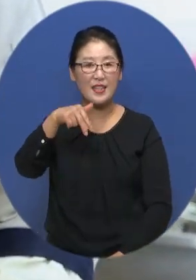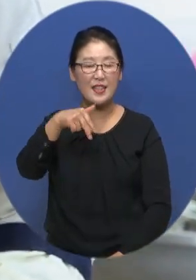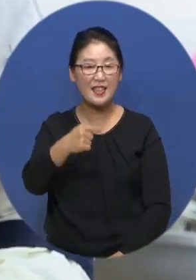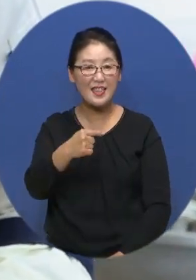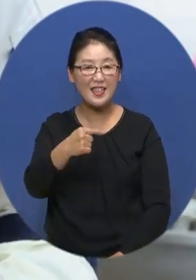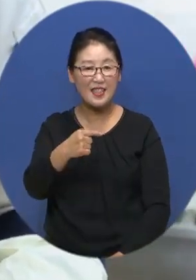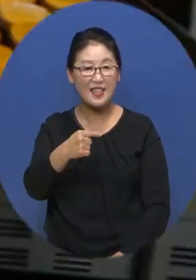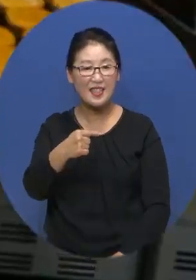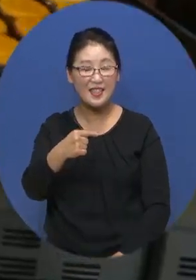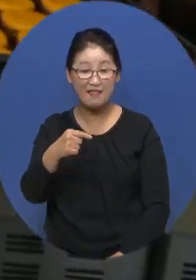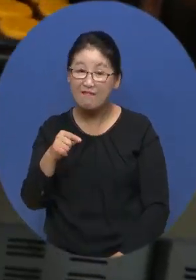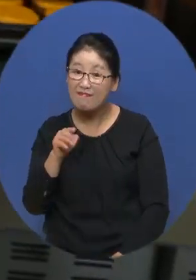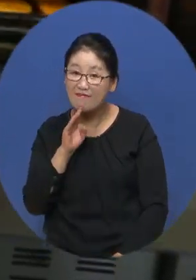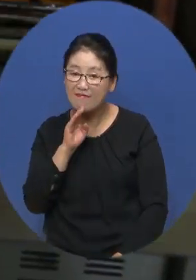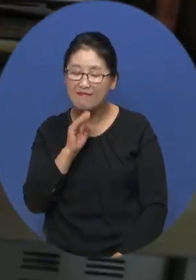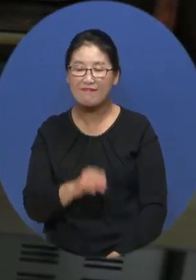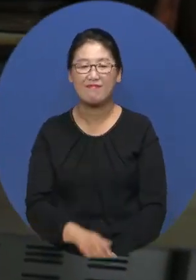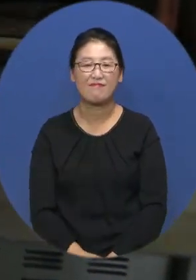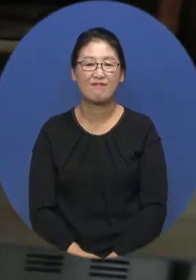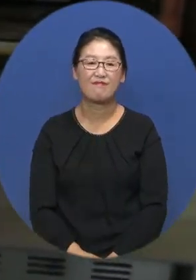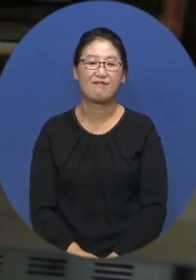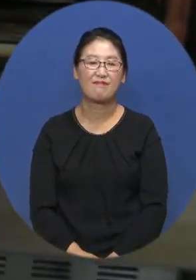네.